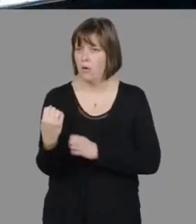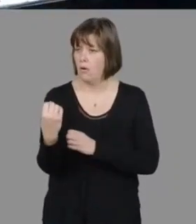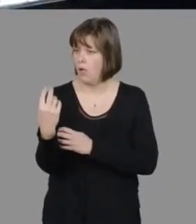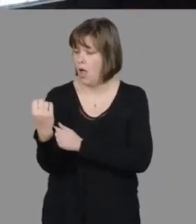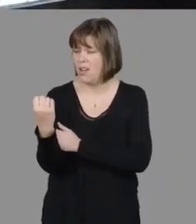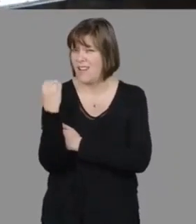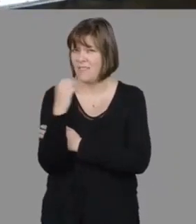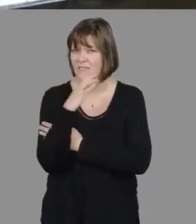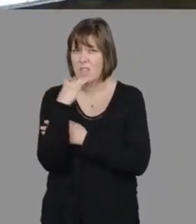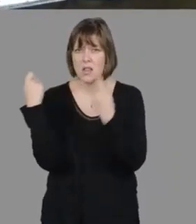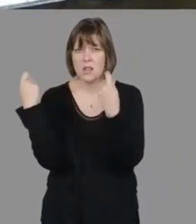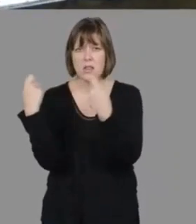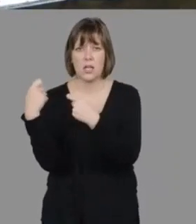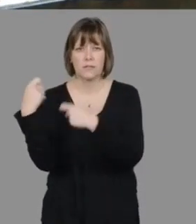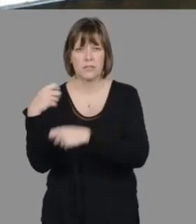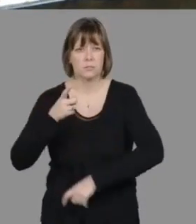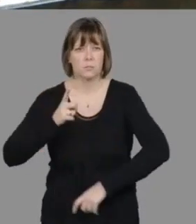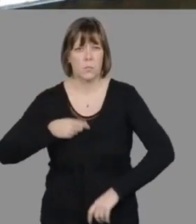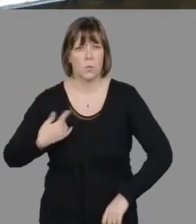gekostet.